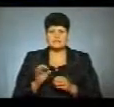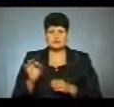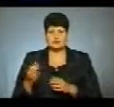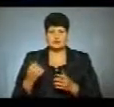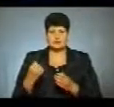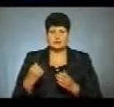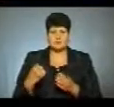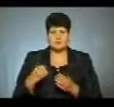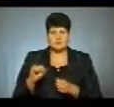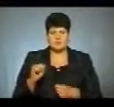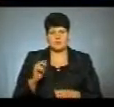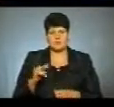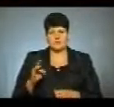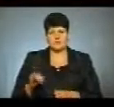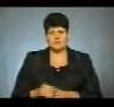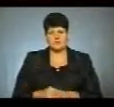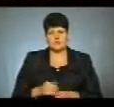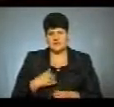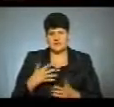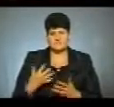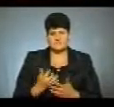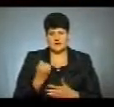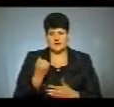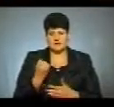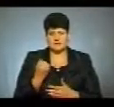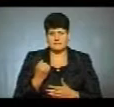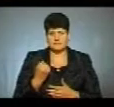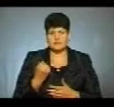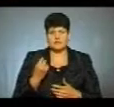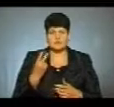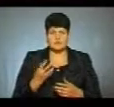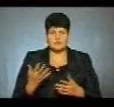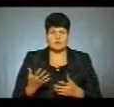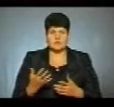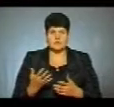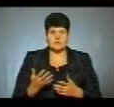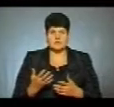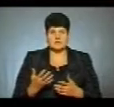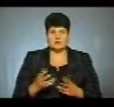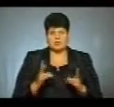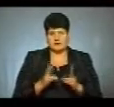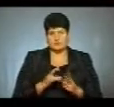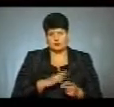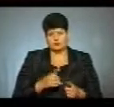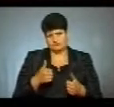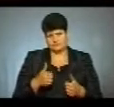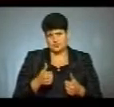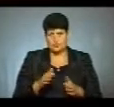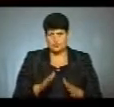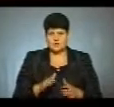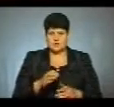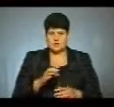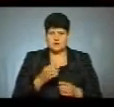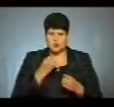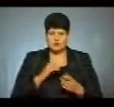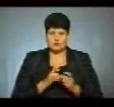Роман Прогнак. Я виграв проходи двіножки і мельниць. Противник дуже хороший, хорошо